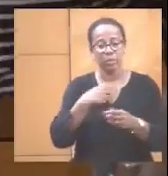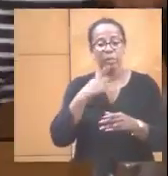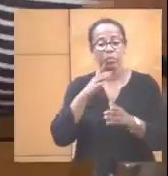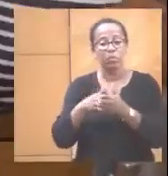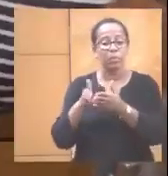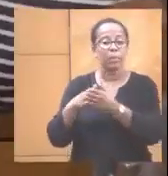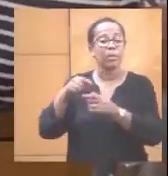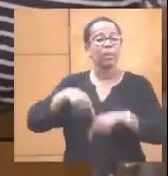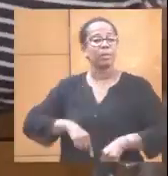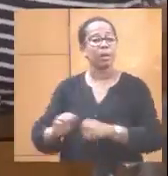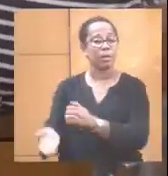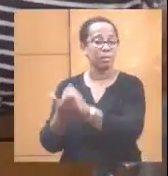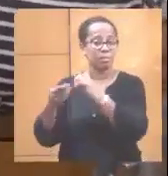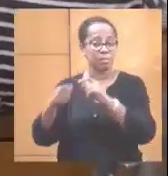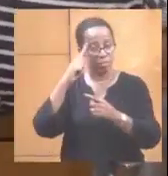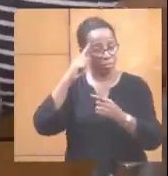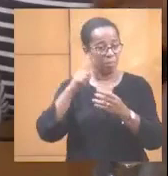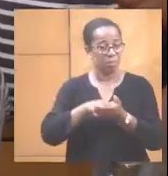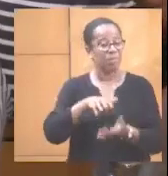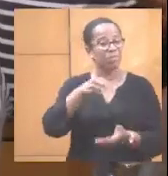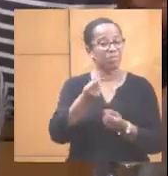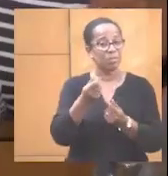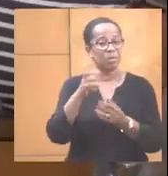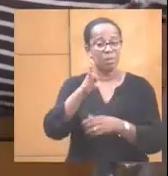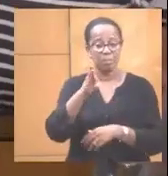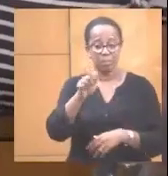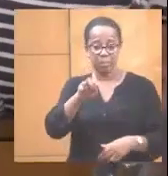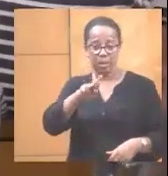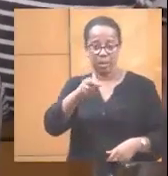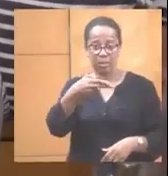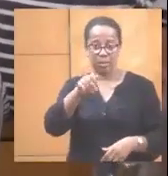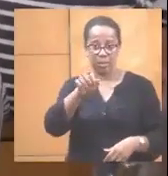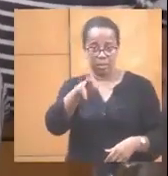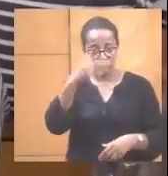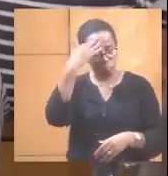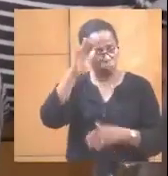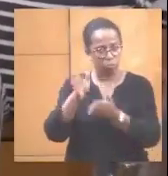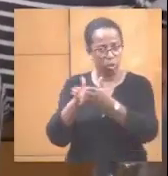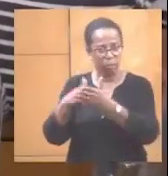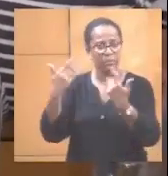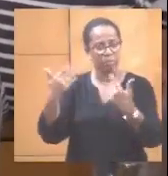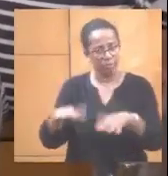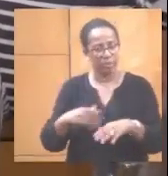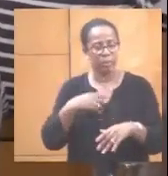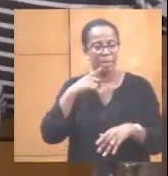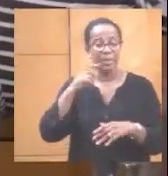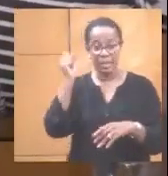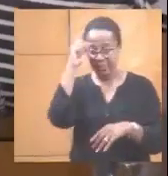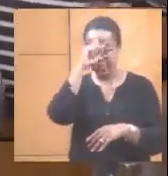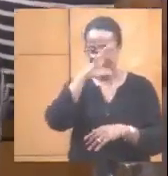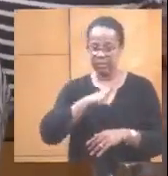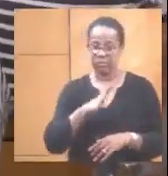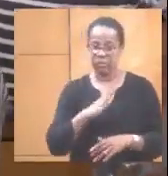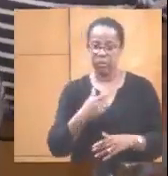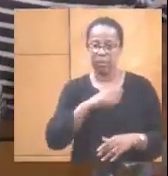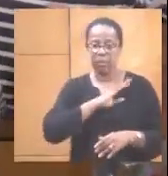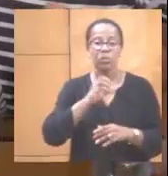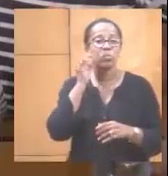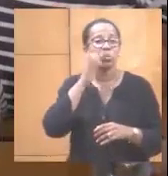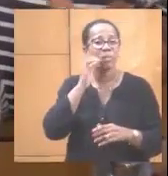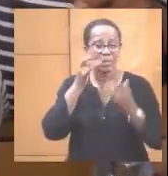entendu dire qu'il fallait qu'on demande le fonds Barnier, mais sachez qu'on le demande, mais il n'est pas facile à venir, parce que nous sommes souvent